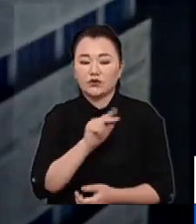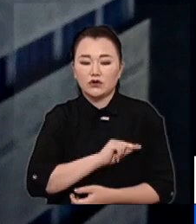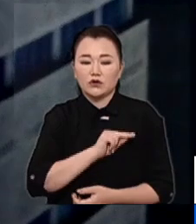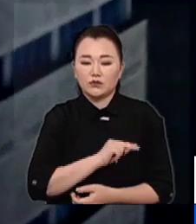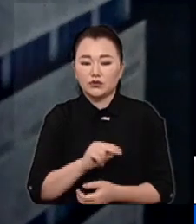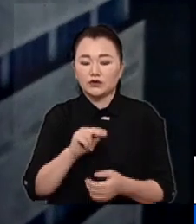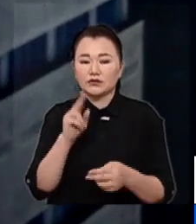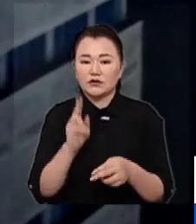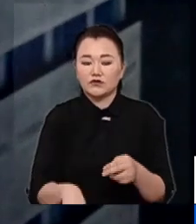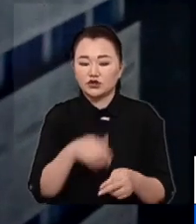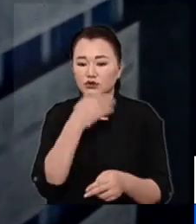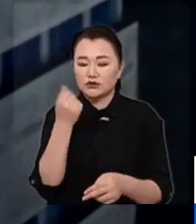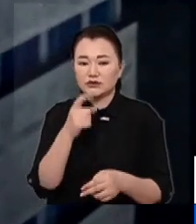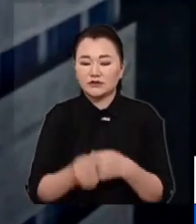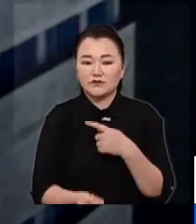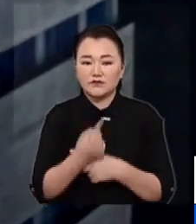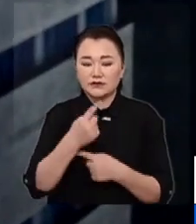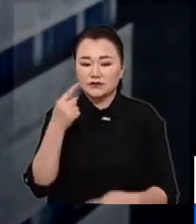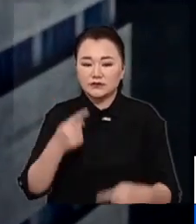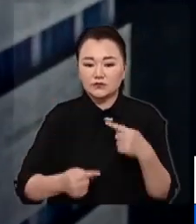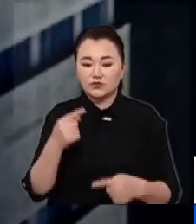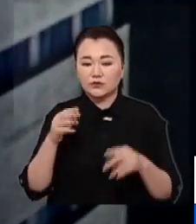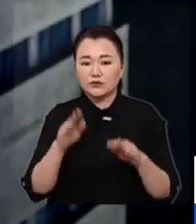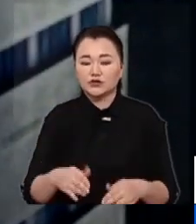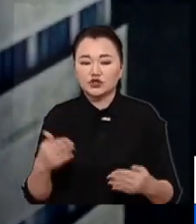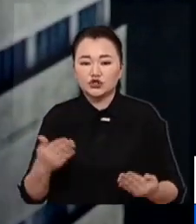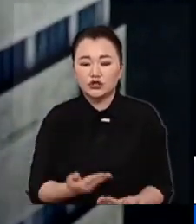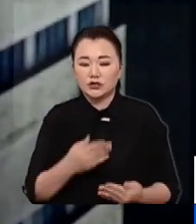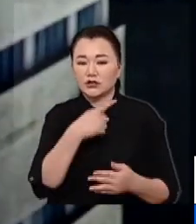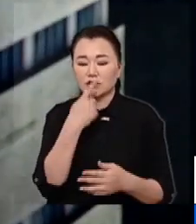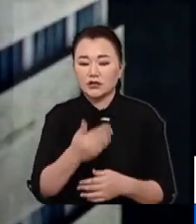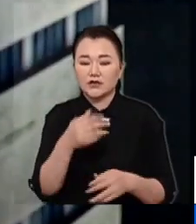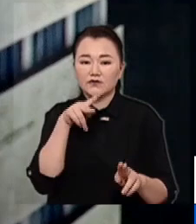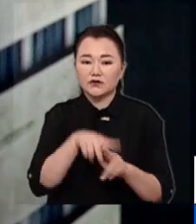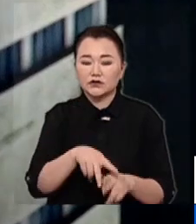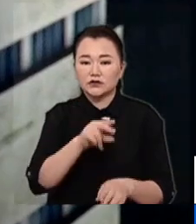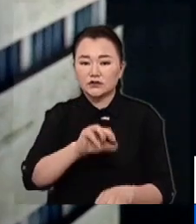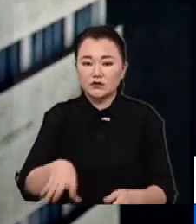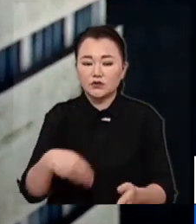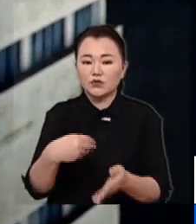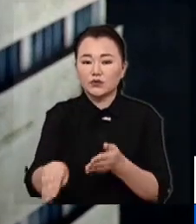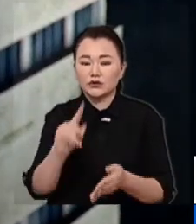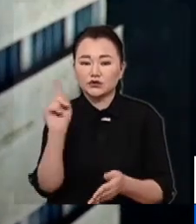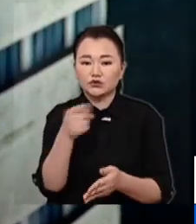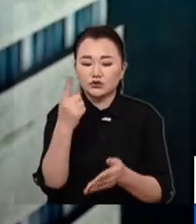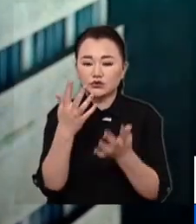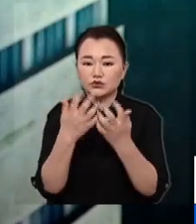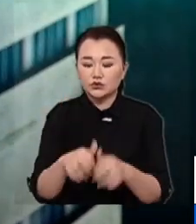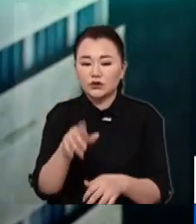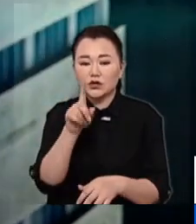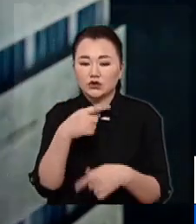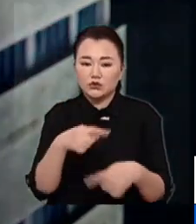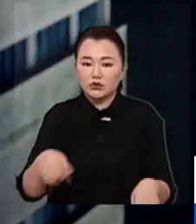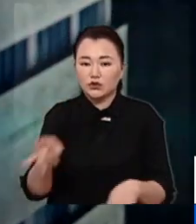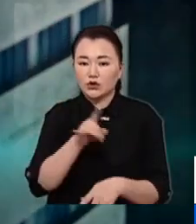не могут завершить из-за возникших споров. Местные жители говорят, что их вынуждают за свой счет покупать приборы учета, хотя в